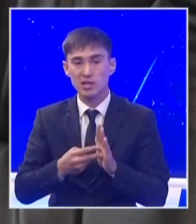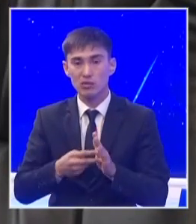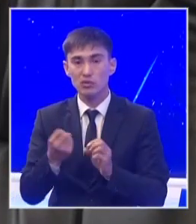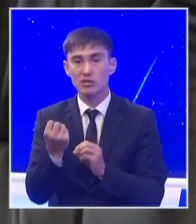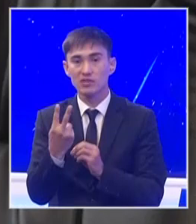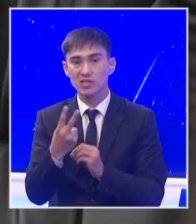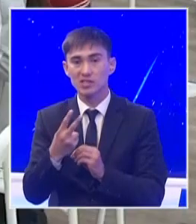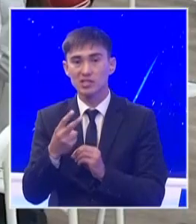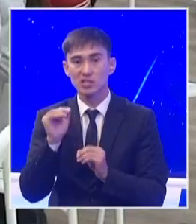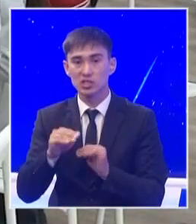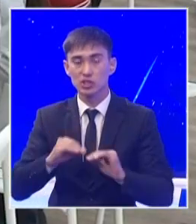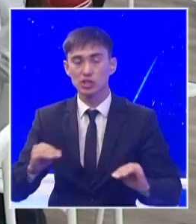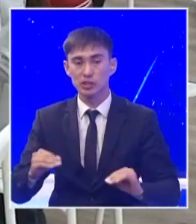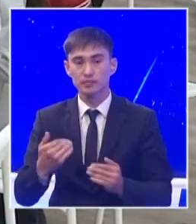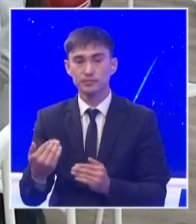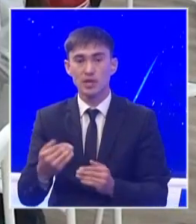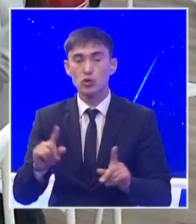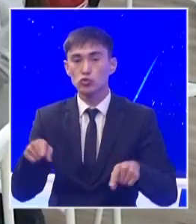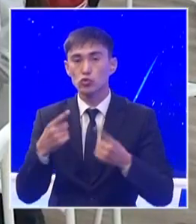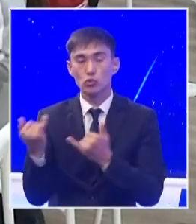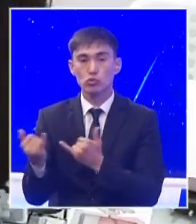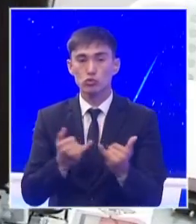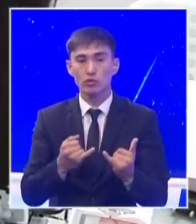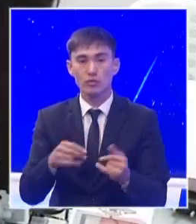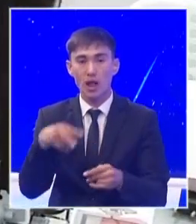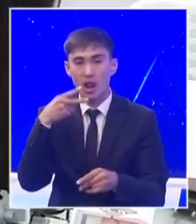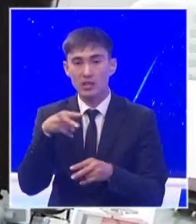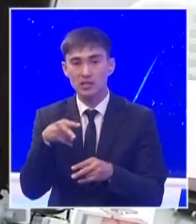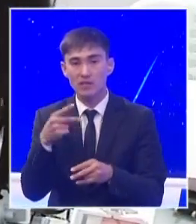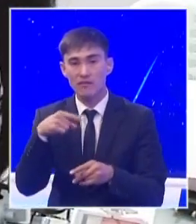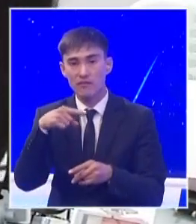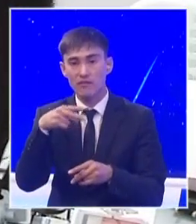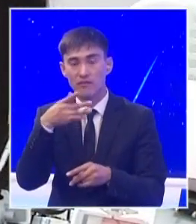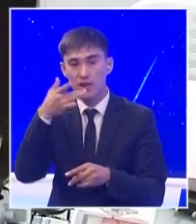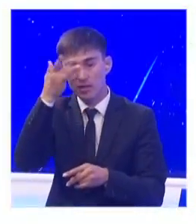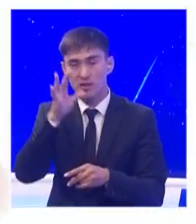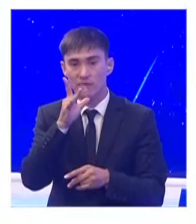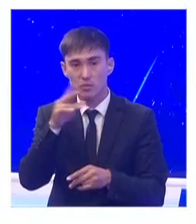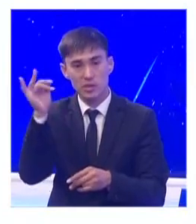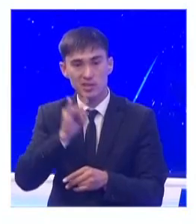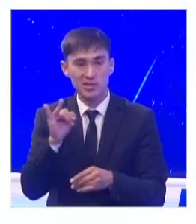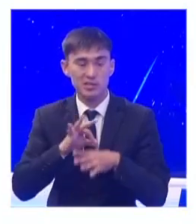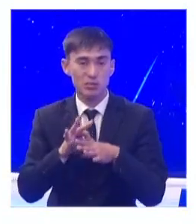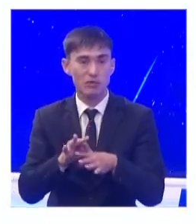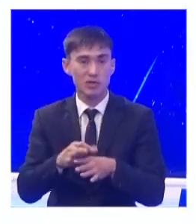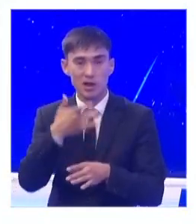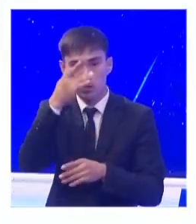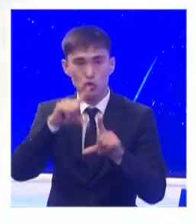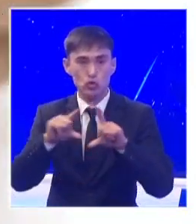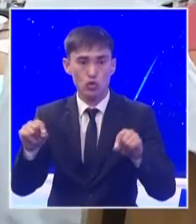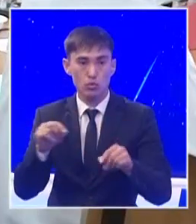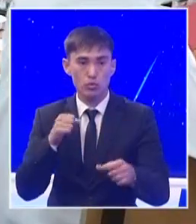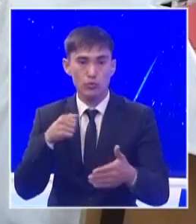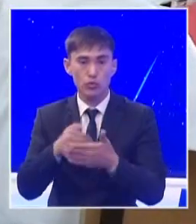тысяч детей. Благодаря созданным условиям лекции в летнее время проходят интересно и познавательно. Если летние школы проработают